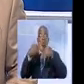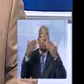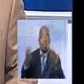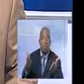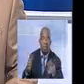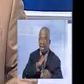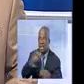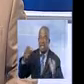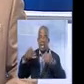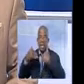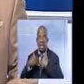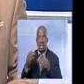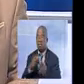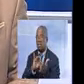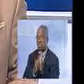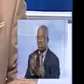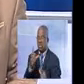marchés publics non audités entre